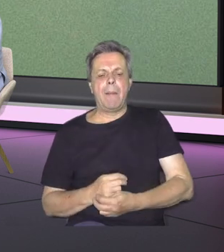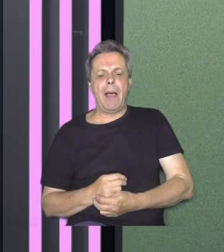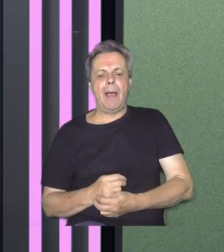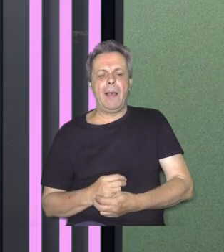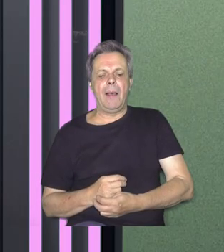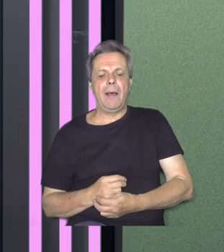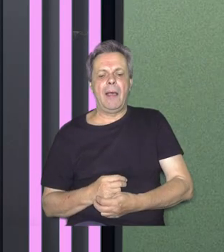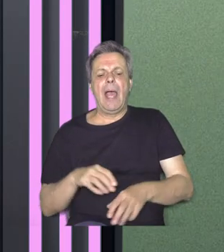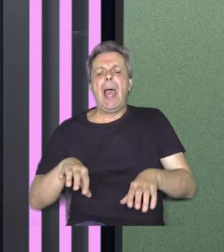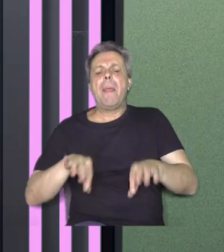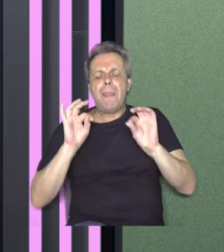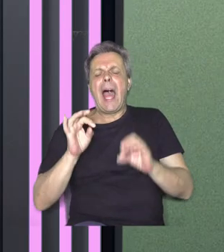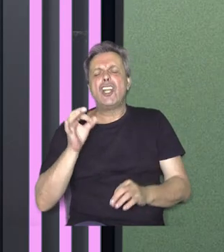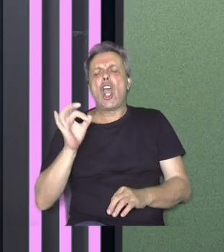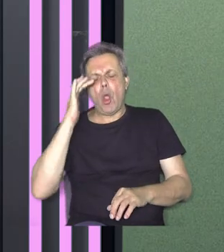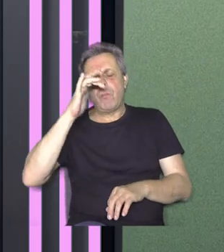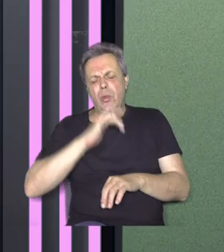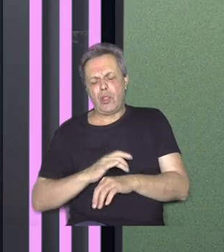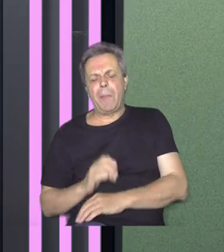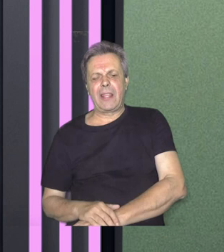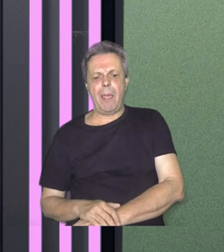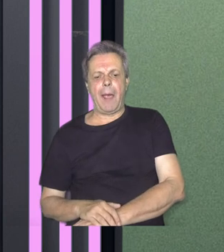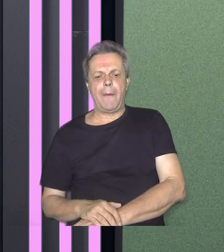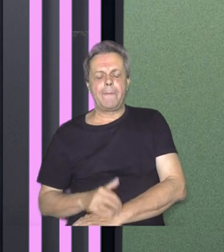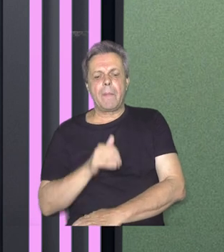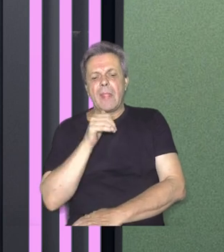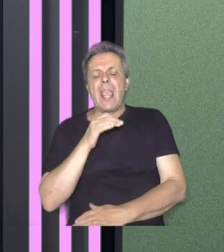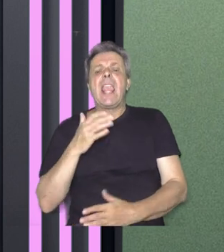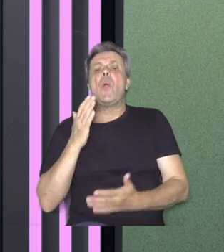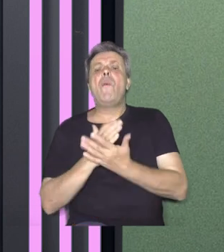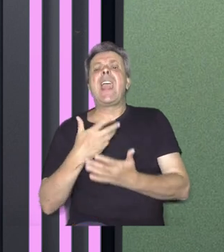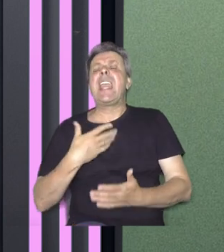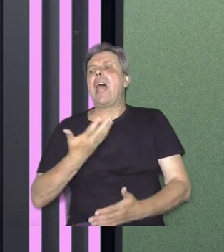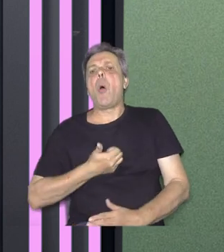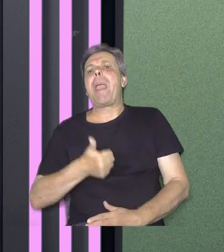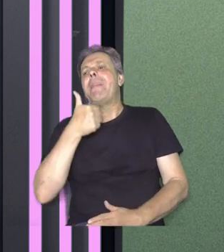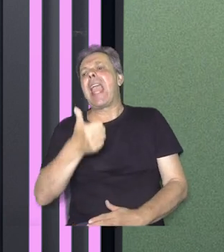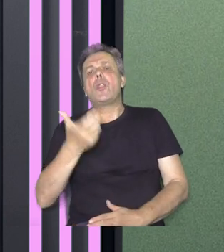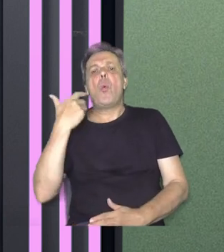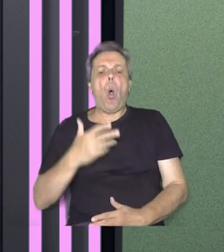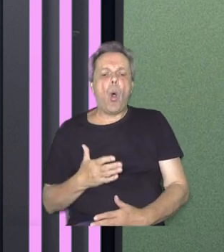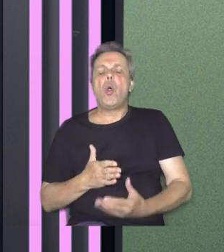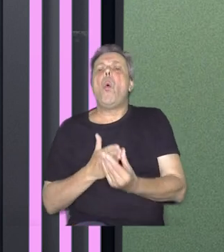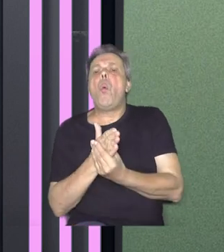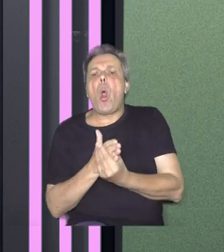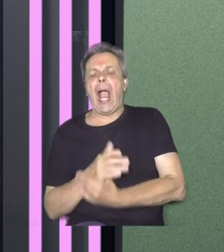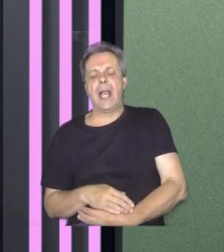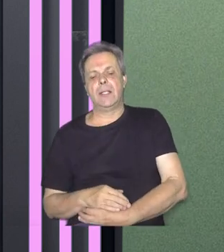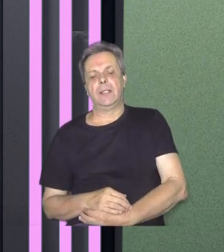konferencijama nađe dobrih da, tema. Nađu se teme i uvijek ja dobijem jednu od